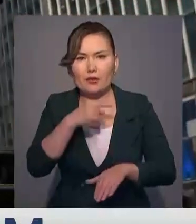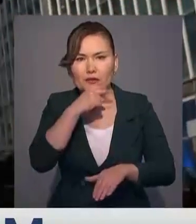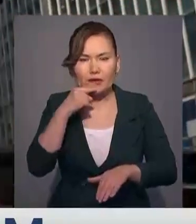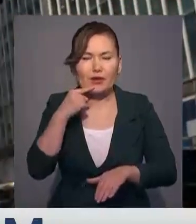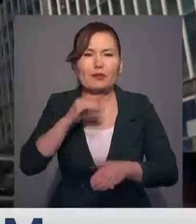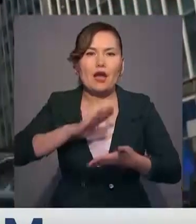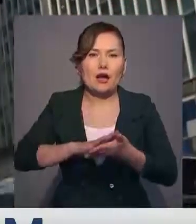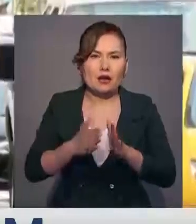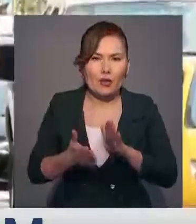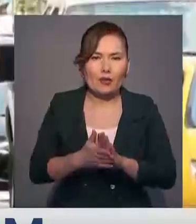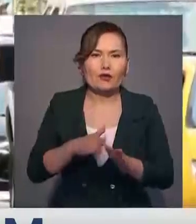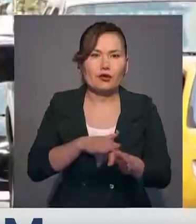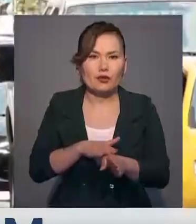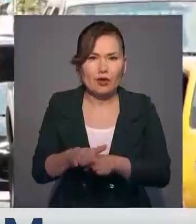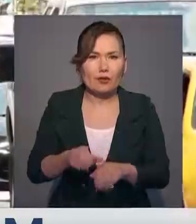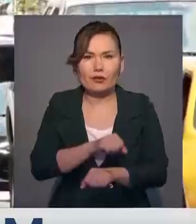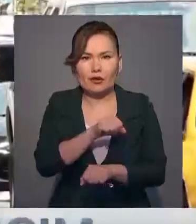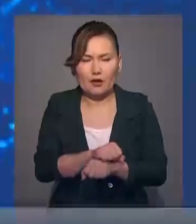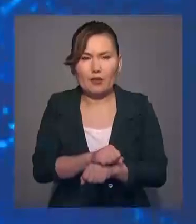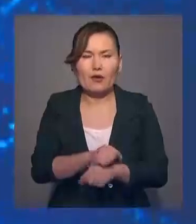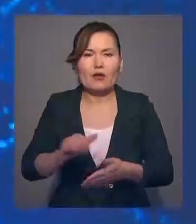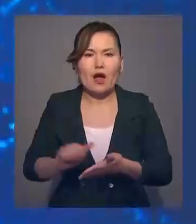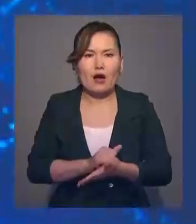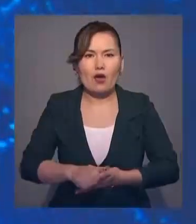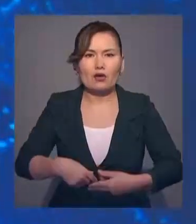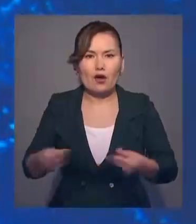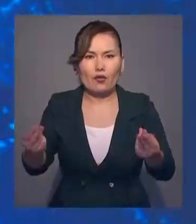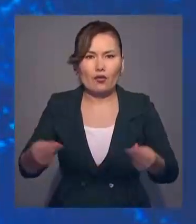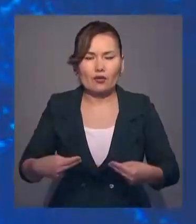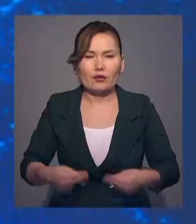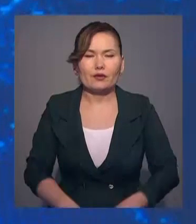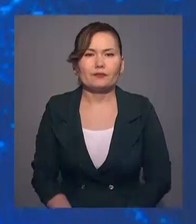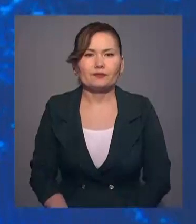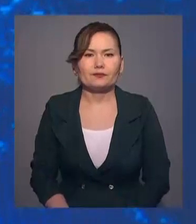Ресей келісім шарттарын орындауды тоқтату туралы қаулыға қол қойды.